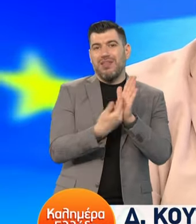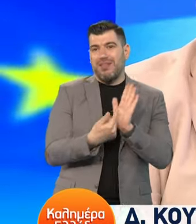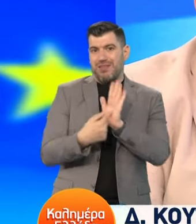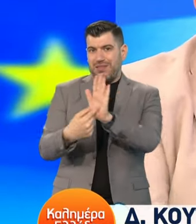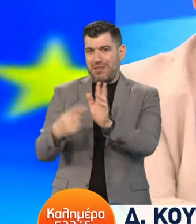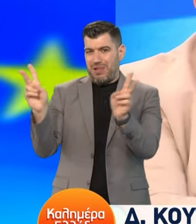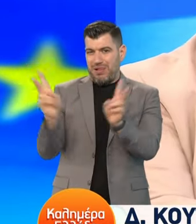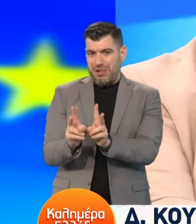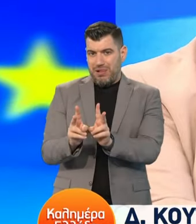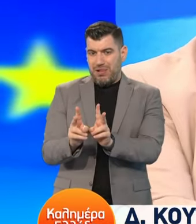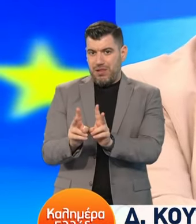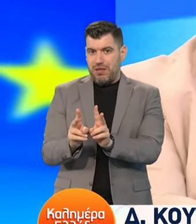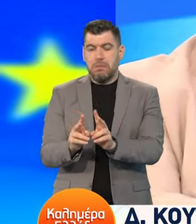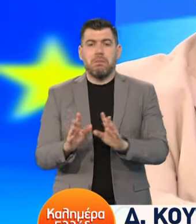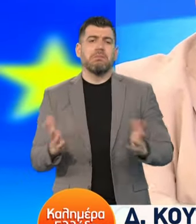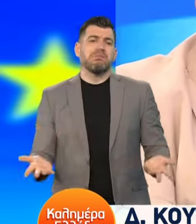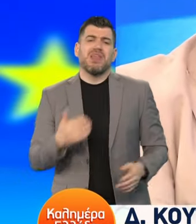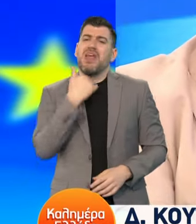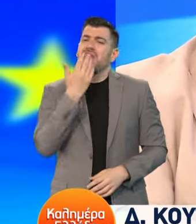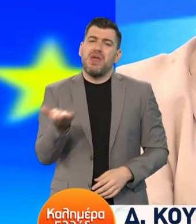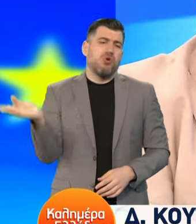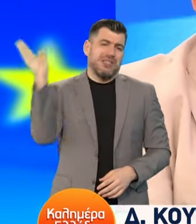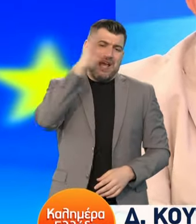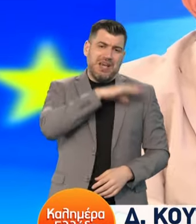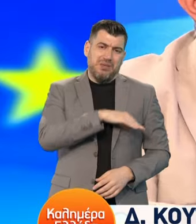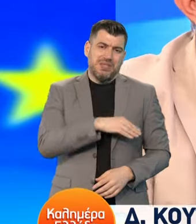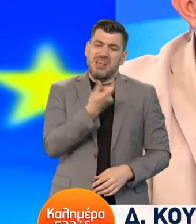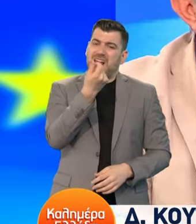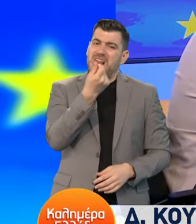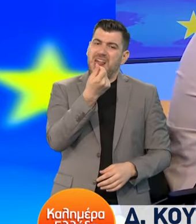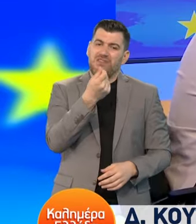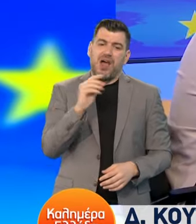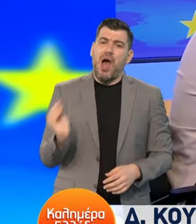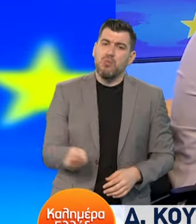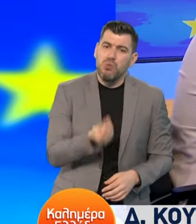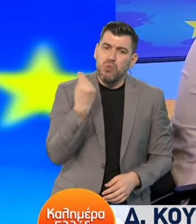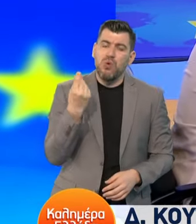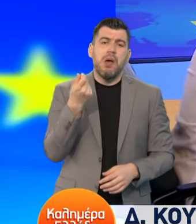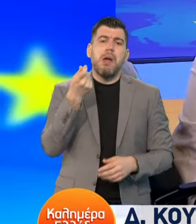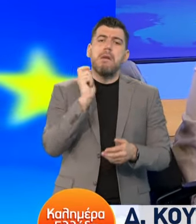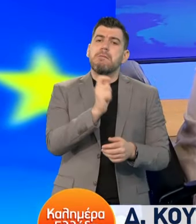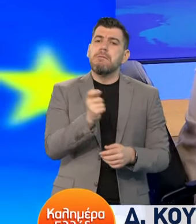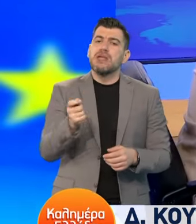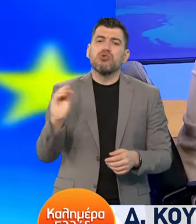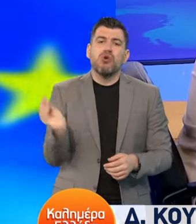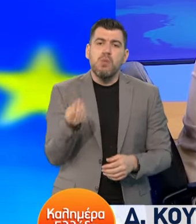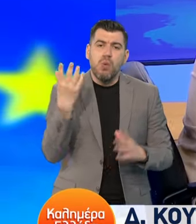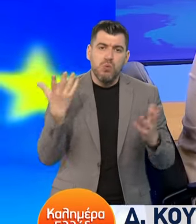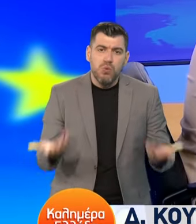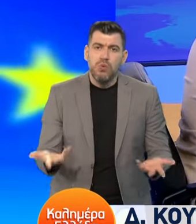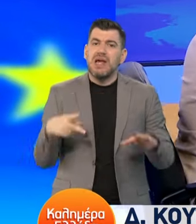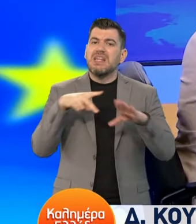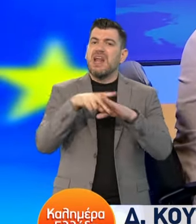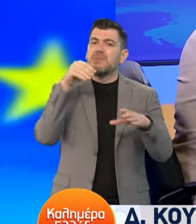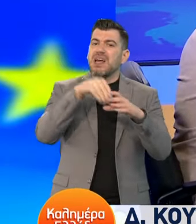πού πήρες χρήματα, πόσο είναι ο μισθός σου, πόσες έχεις, τι έχεις στην τράπεζα, οτιδήποτε.